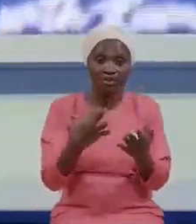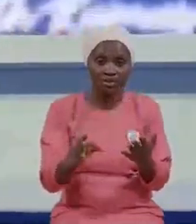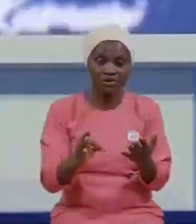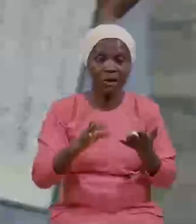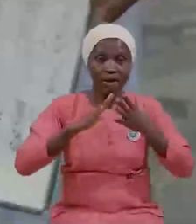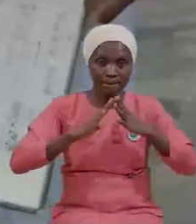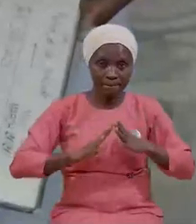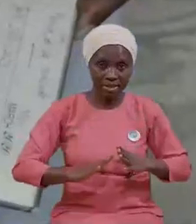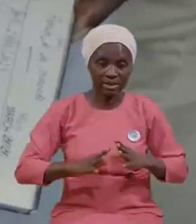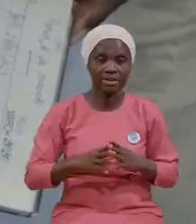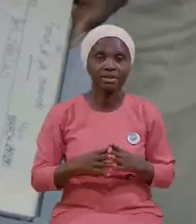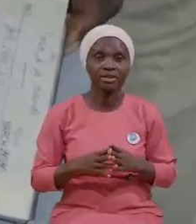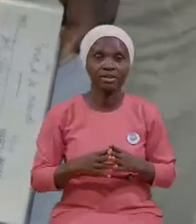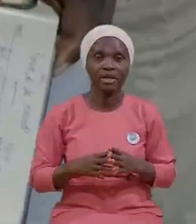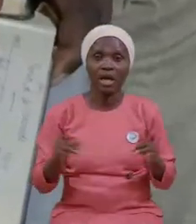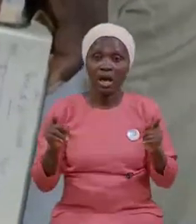Comme nous l'avons déjà lu.